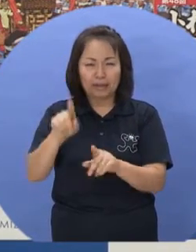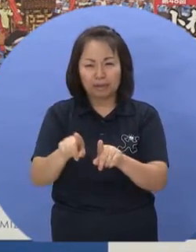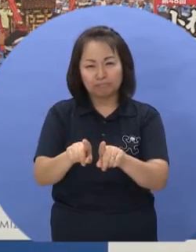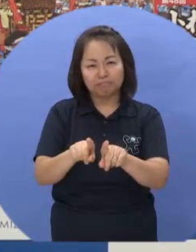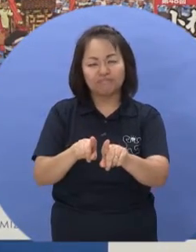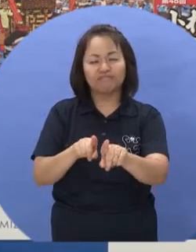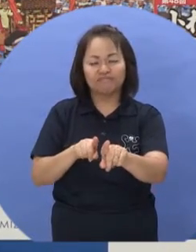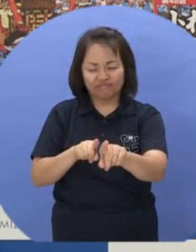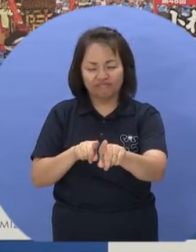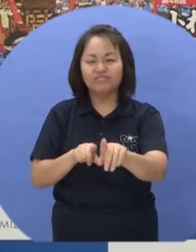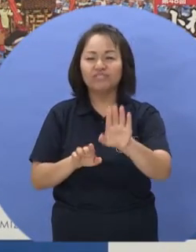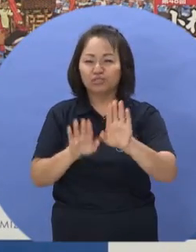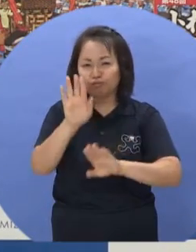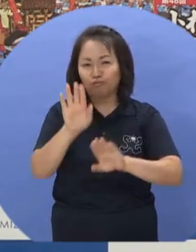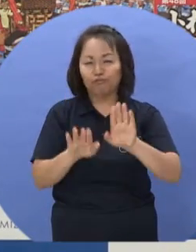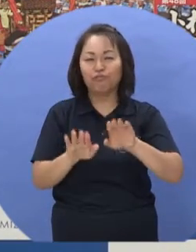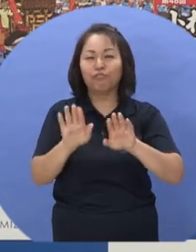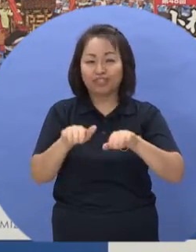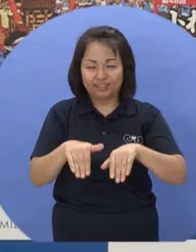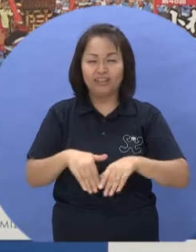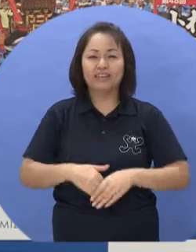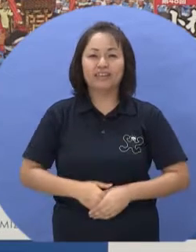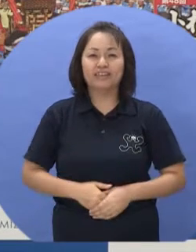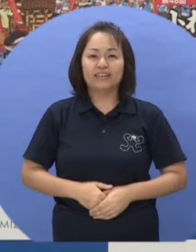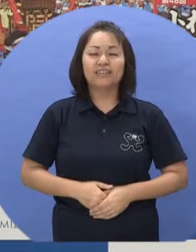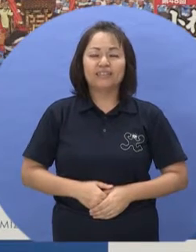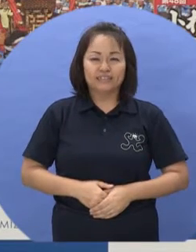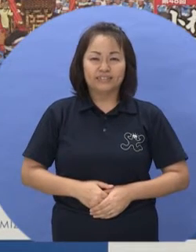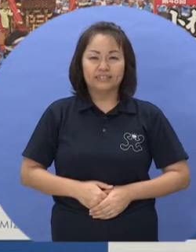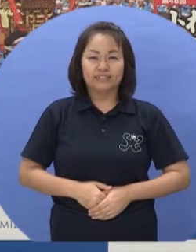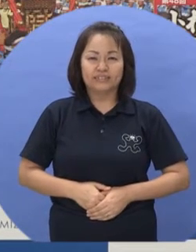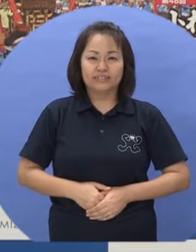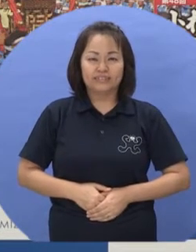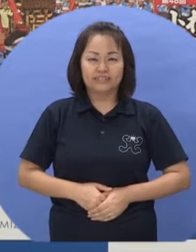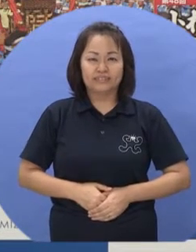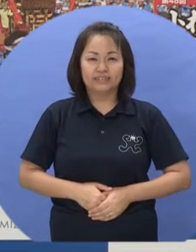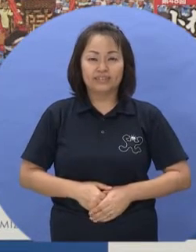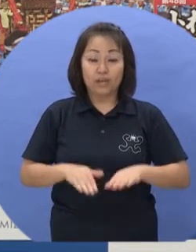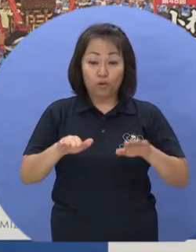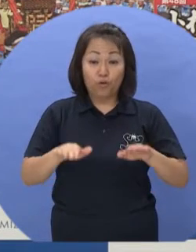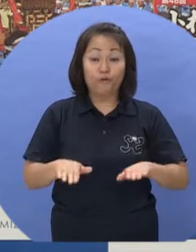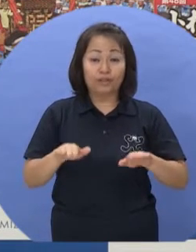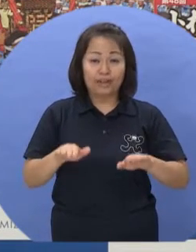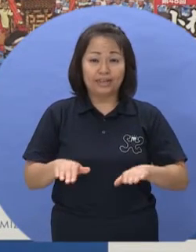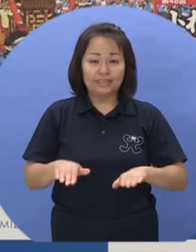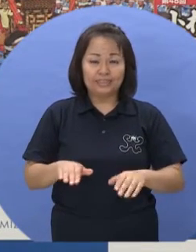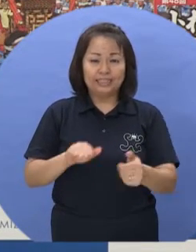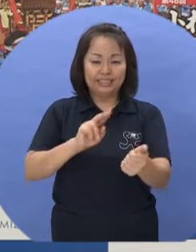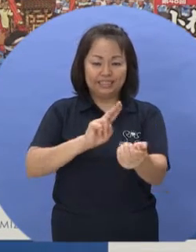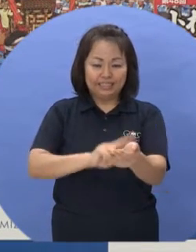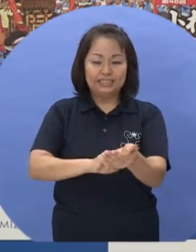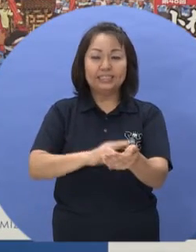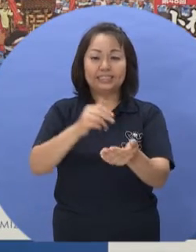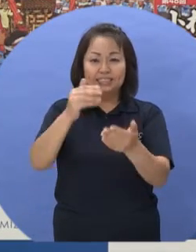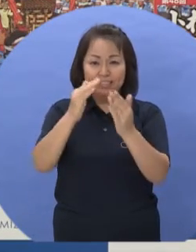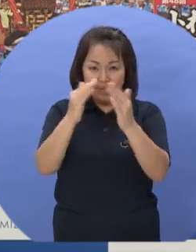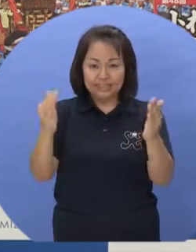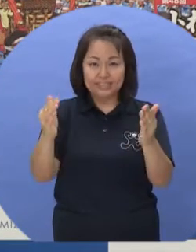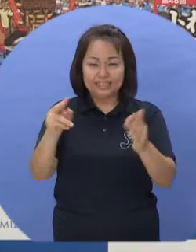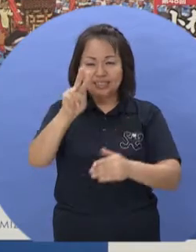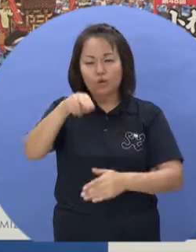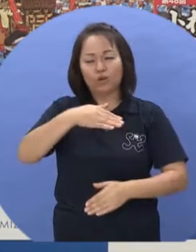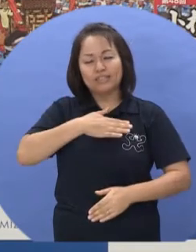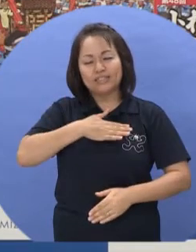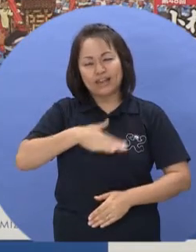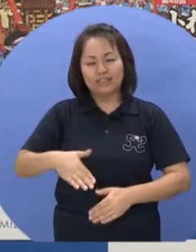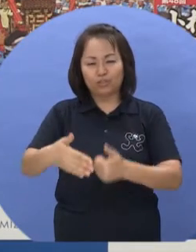ったところもあったわけでありますが、先ほど申し上げました、今回射水市医師会さんにご理解とご協